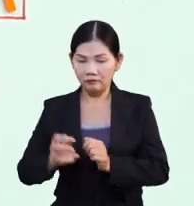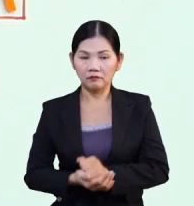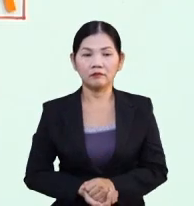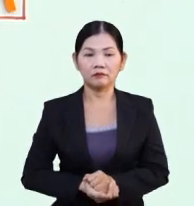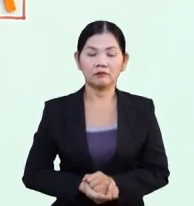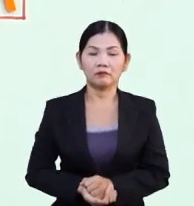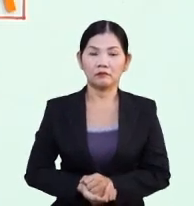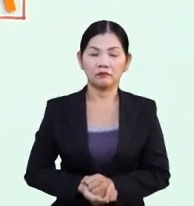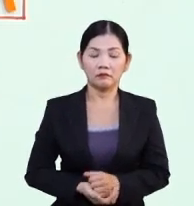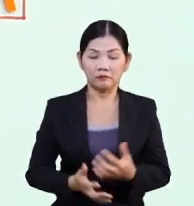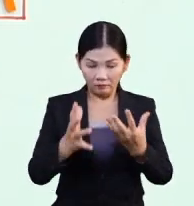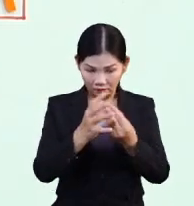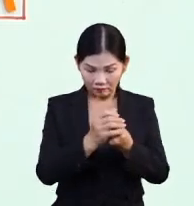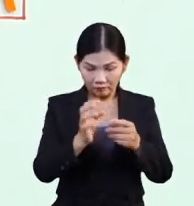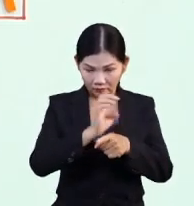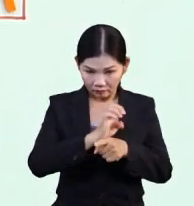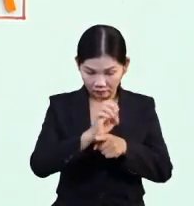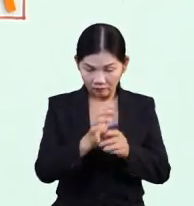ចាអញ្ចឹងតើចំការទី1